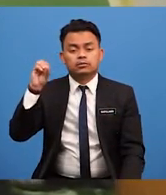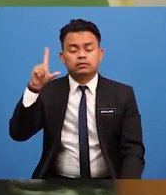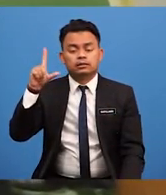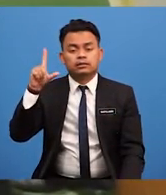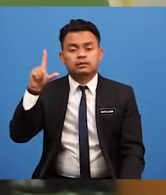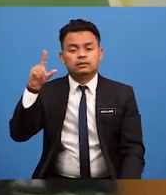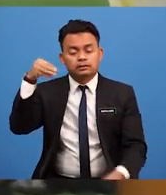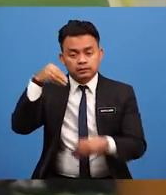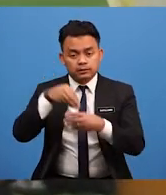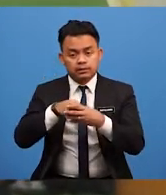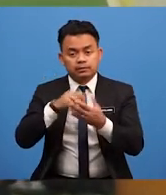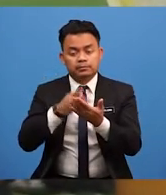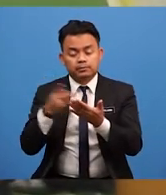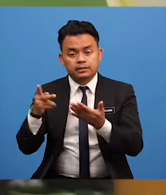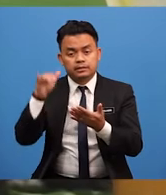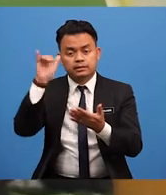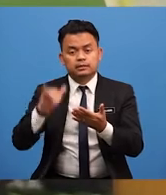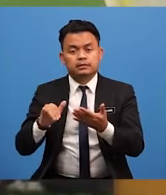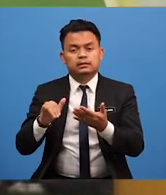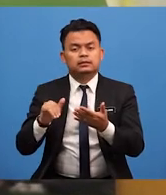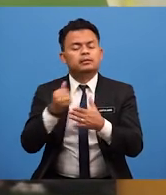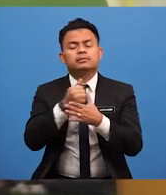selama semalaman.